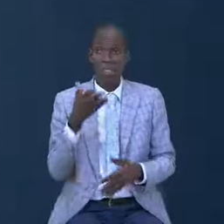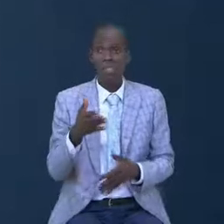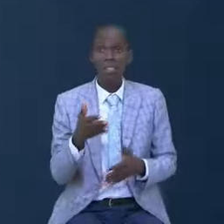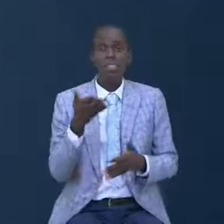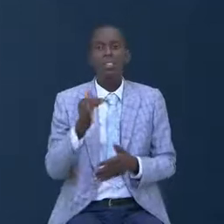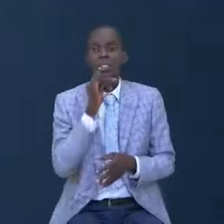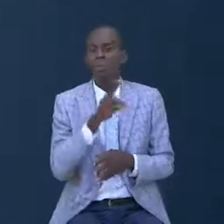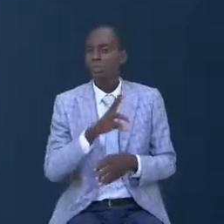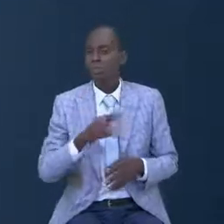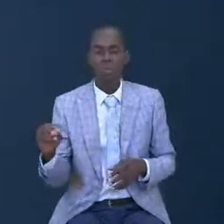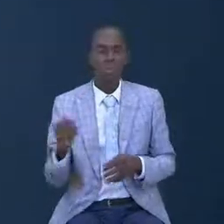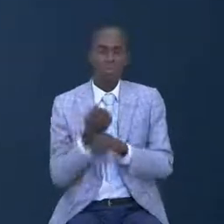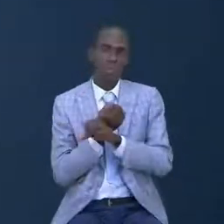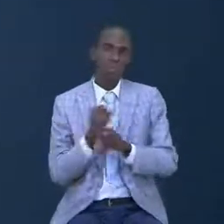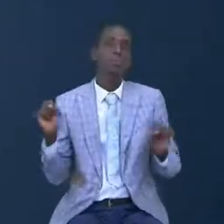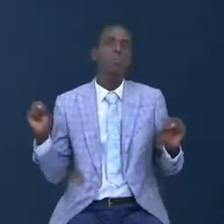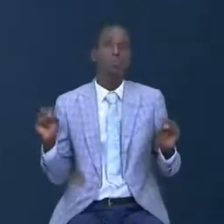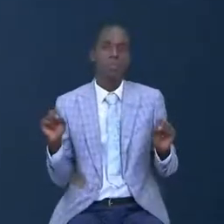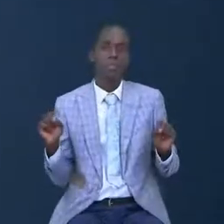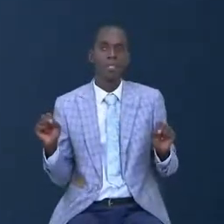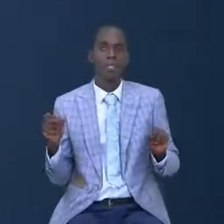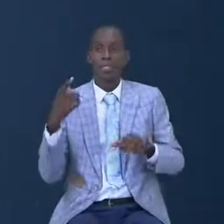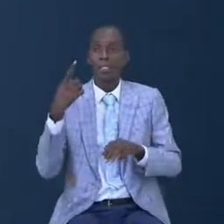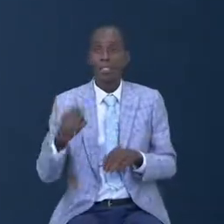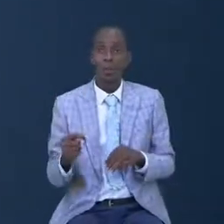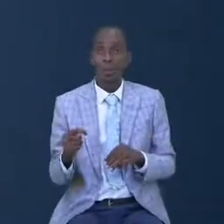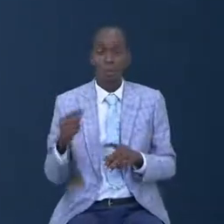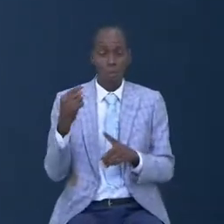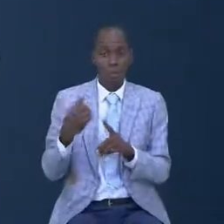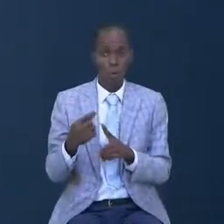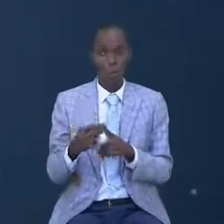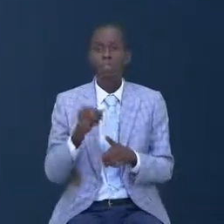étais. Parce que si tu demeures là où tu étais, ce n'est pas le salut.